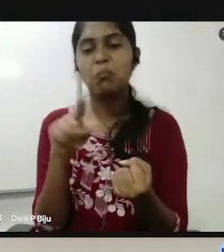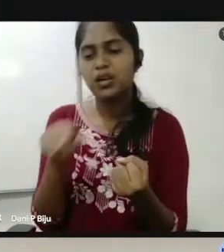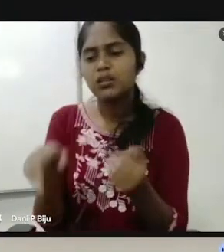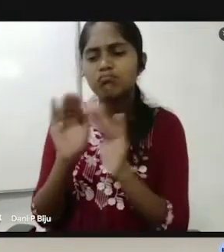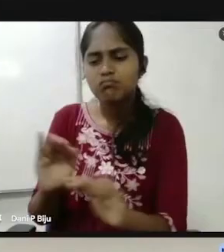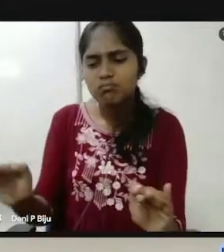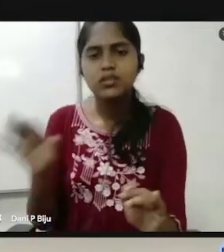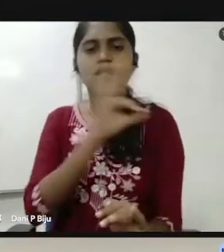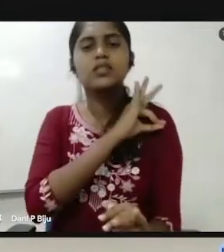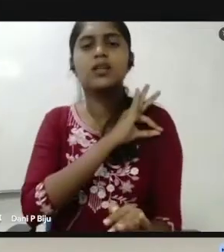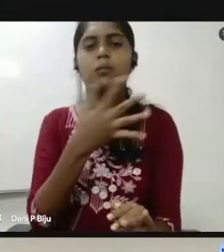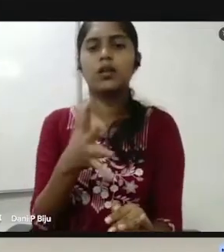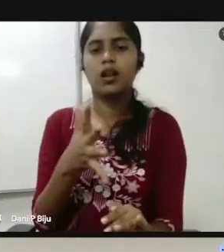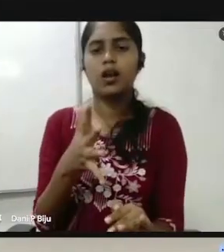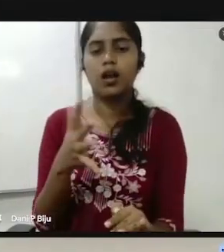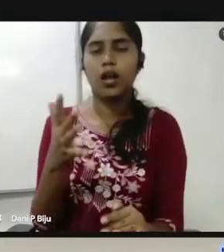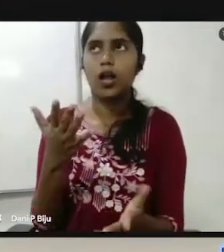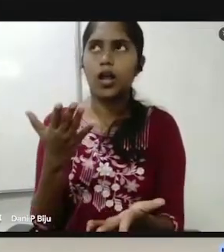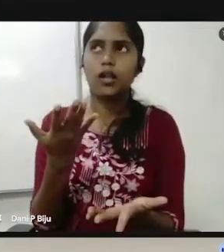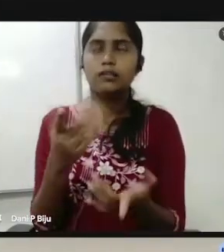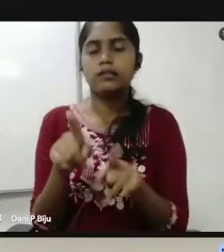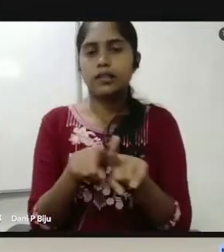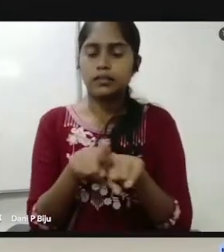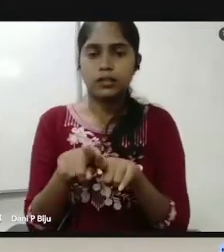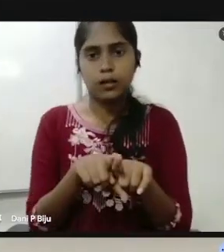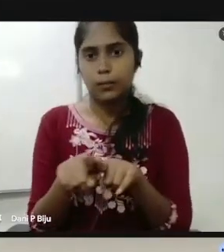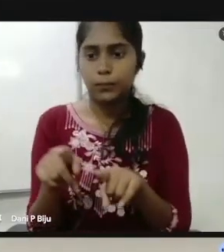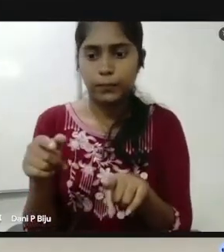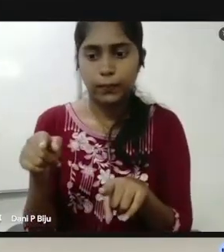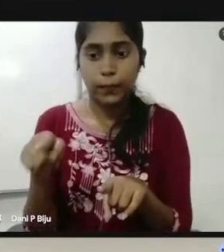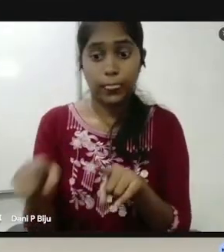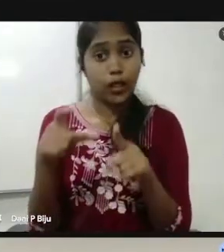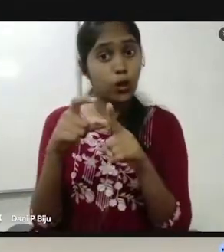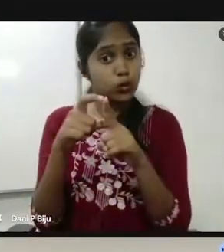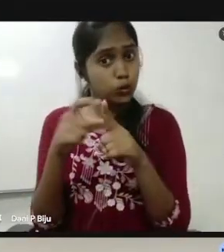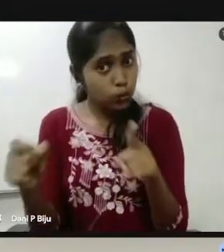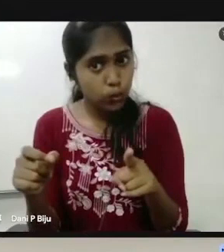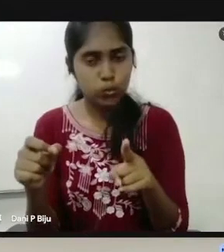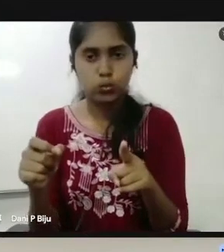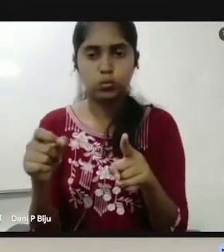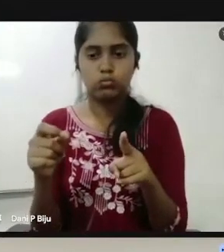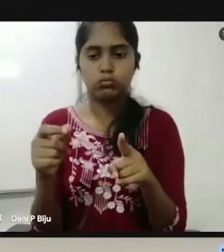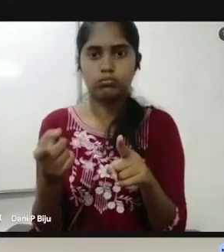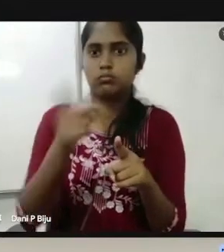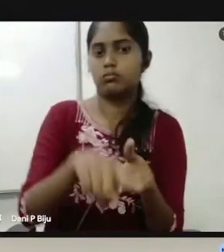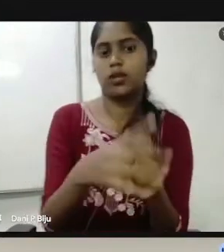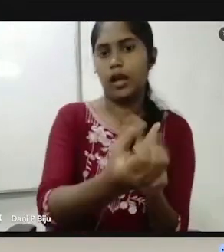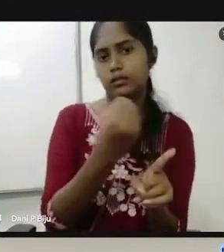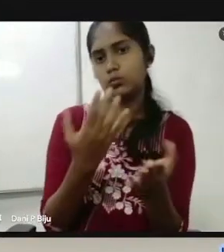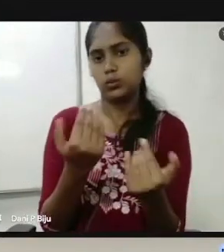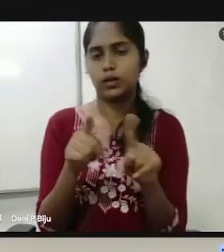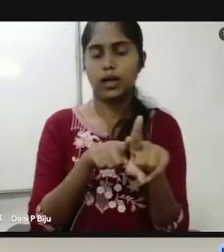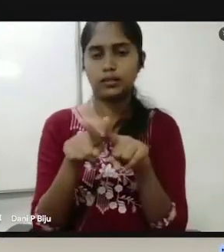ഇസ് ഒരു ഹൈലി പ്രിഫേർഡ് ആയിട്ടുള്ള ഒരു ആക്ടിവിറ്റി, അതിന് ഇത് ചെയ്താൽ അത് കിട്ടും എന്നുള്ളത് ആ കുട്ടിയെ പറഞ്ഞ് മനസ്സിലാക്കിക്കാൻ ഉപയോഗിക്കുന്ന ഒരു